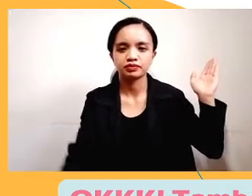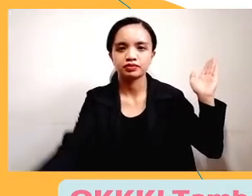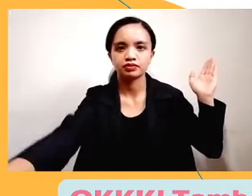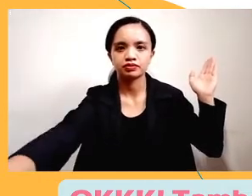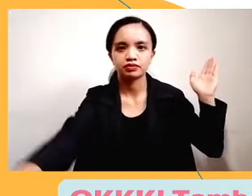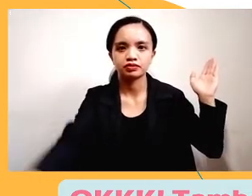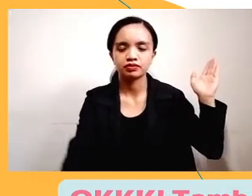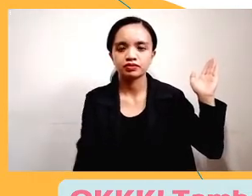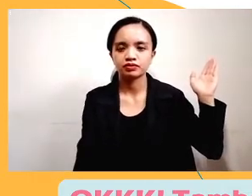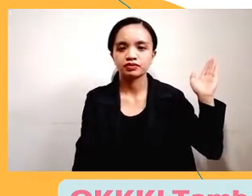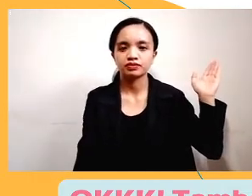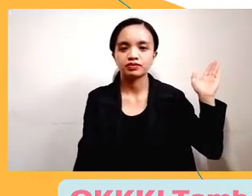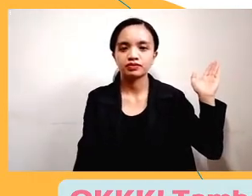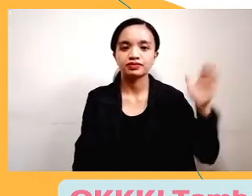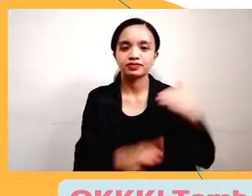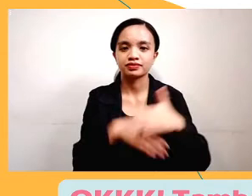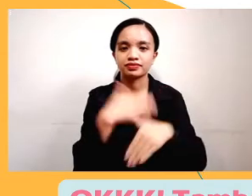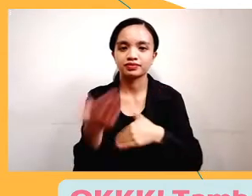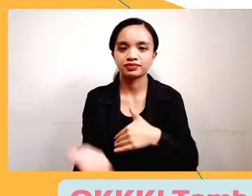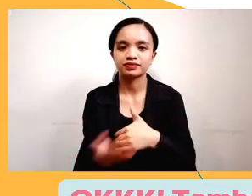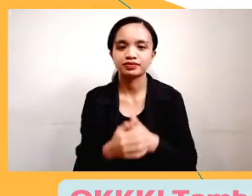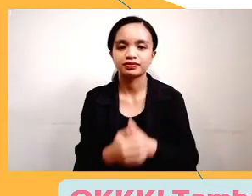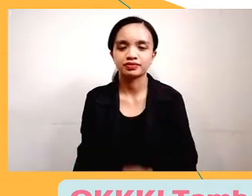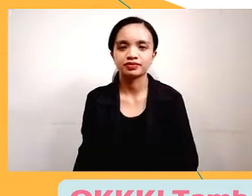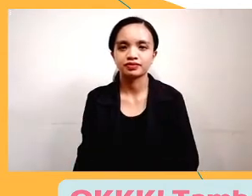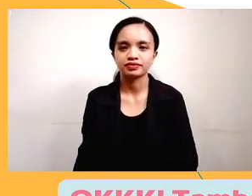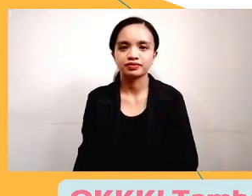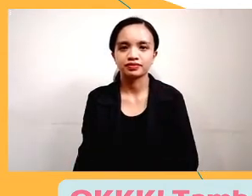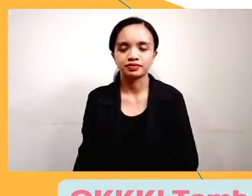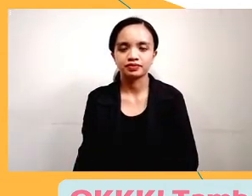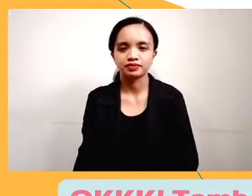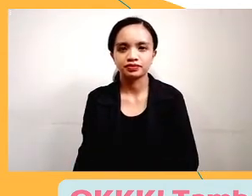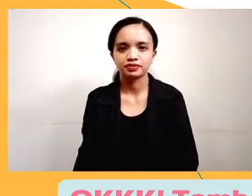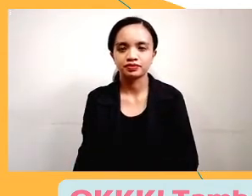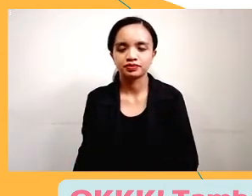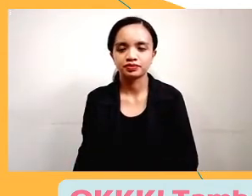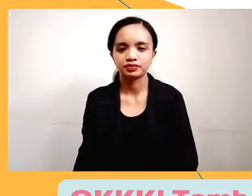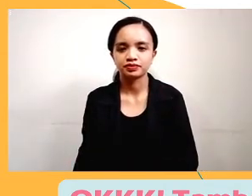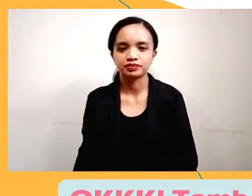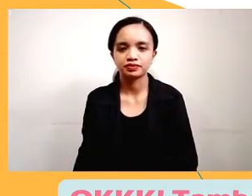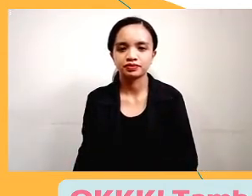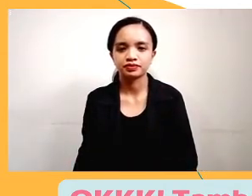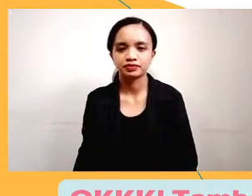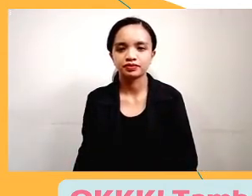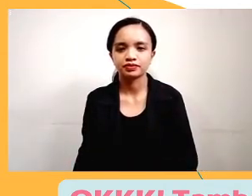last one. And naman ang chest. And chest in. And out.